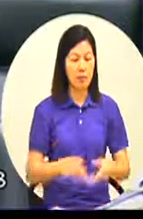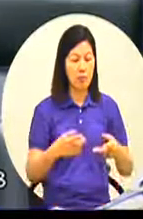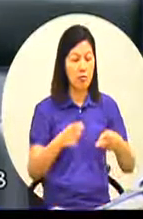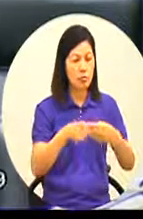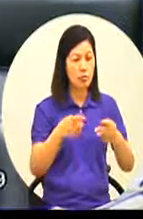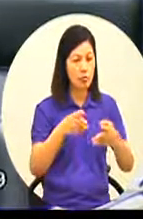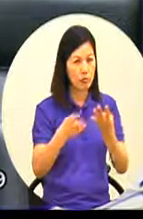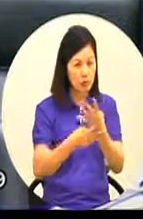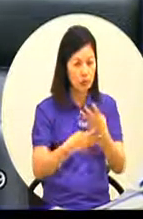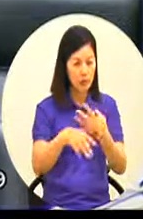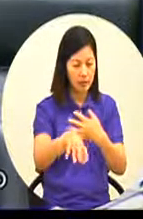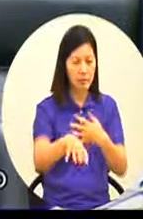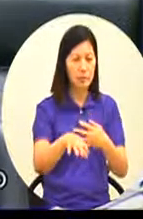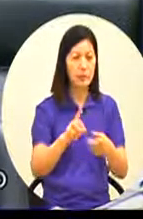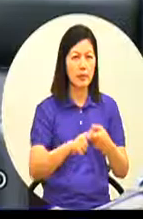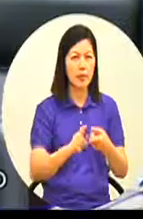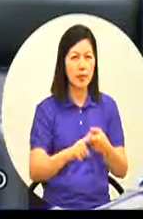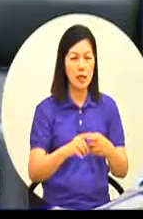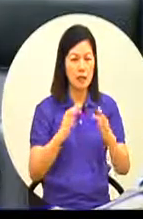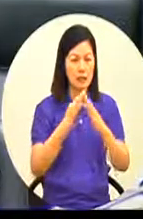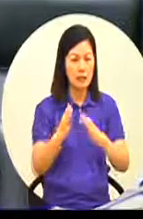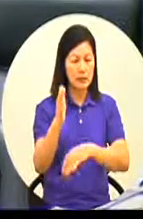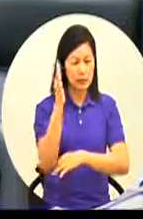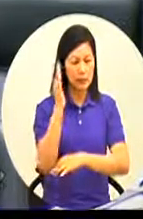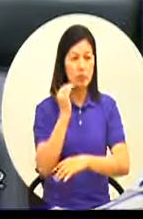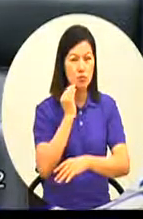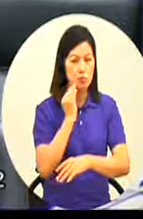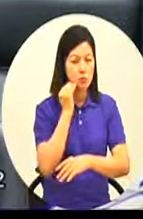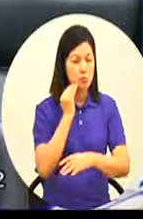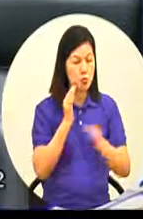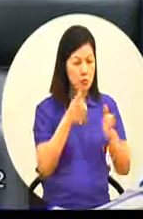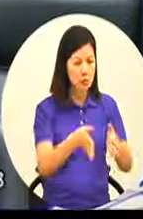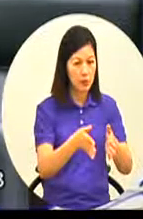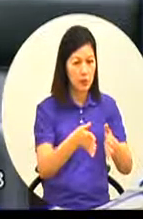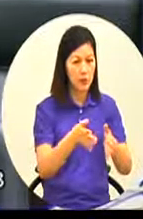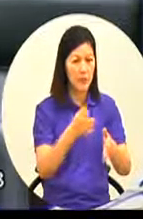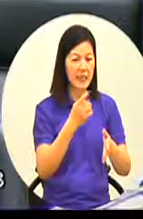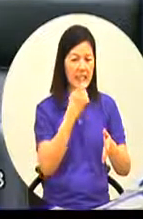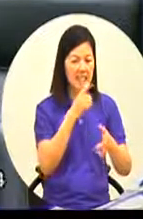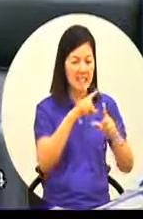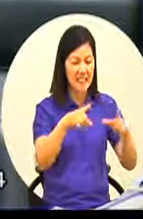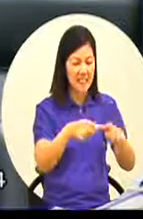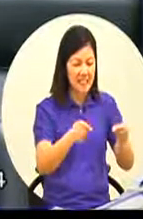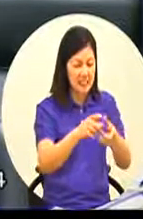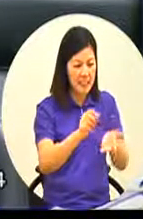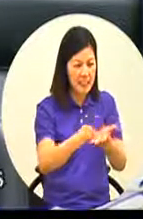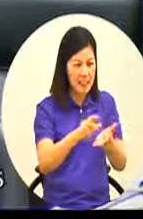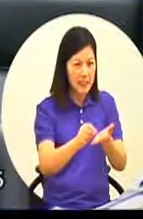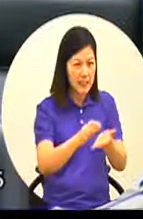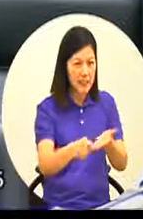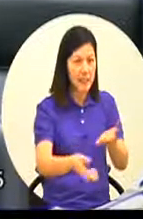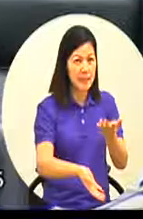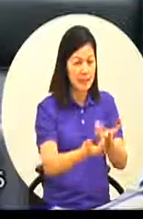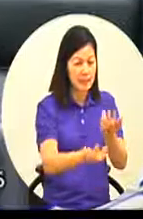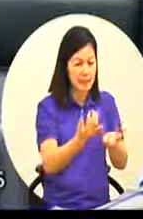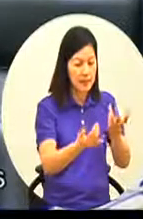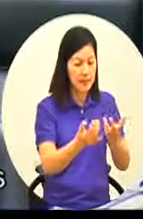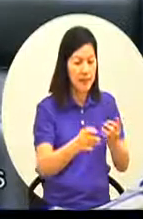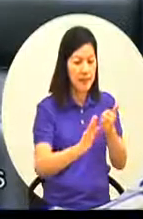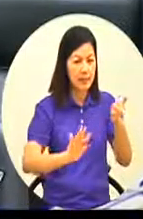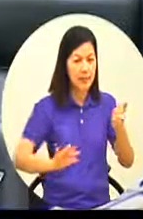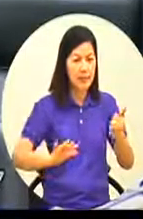啊，如果是要以这个燃烧金纸啊，造成这个高雄市空气污